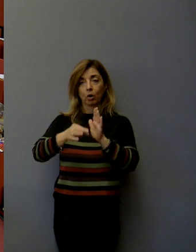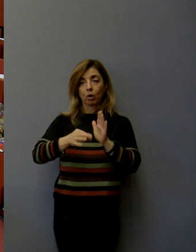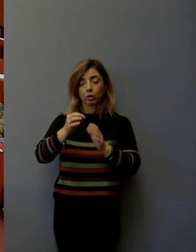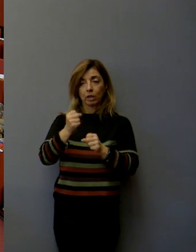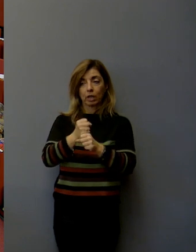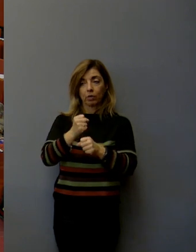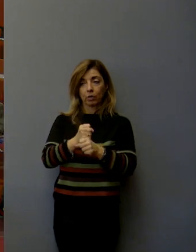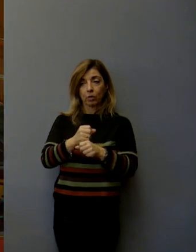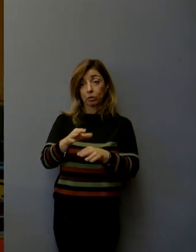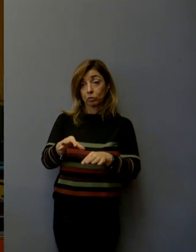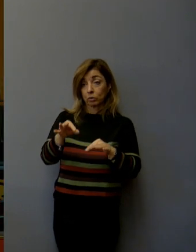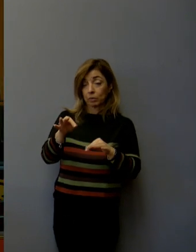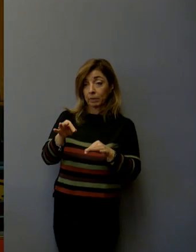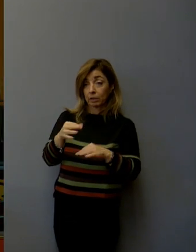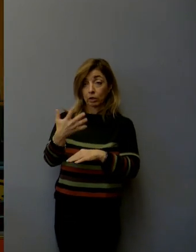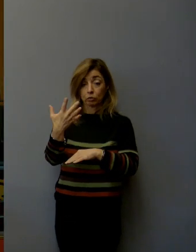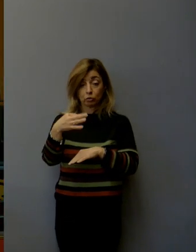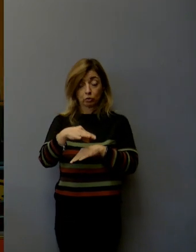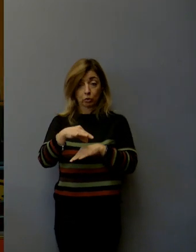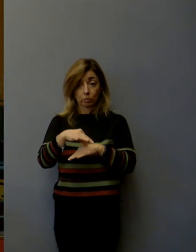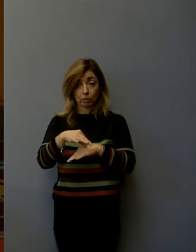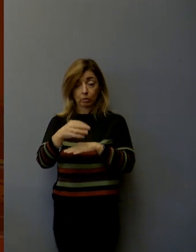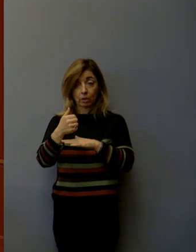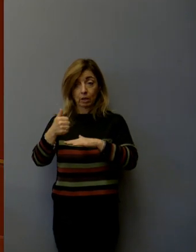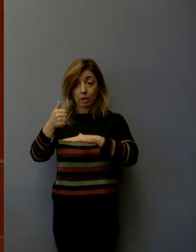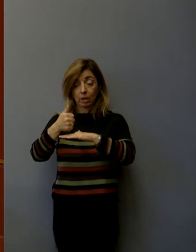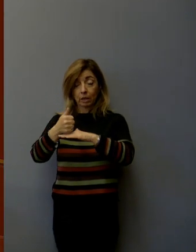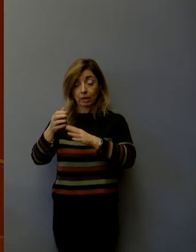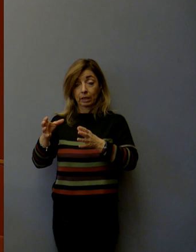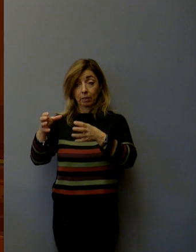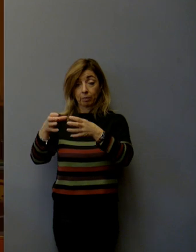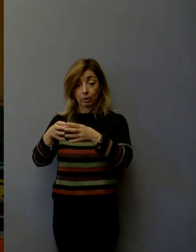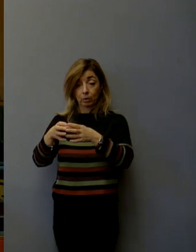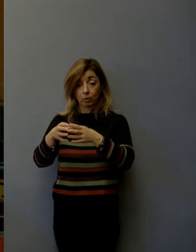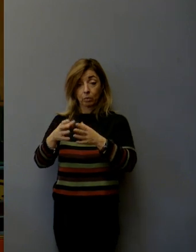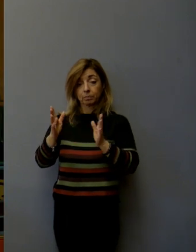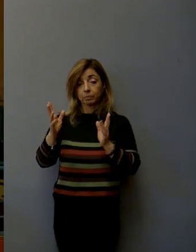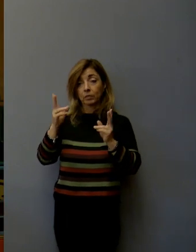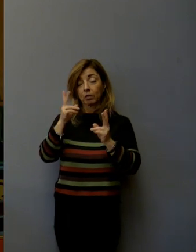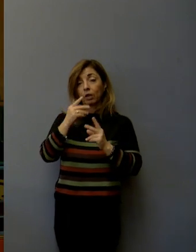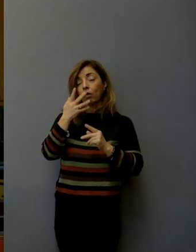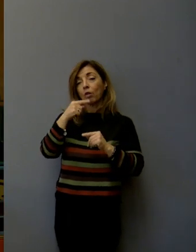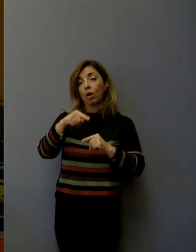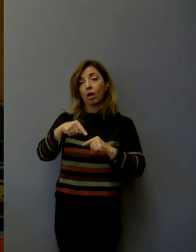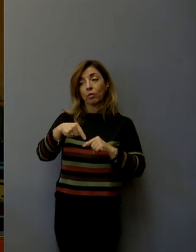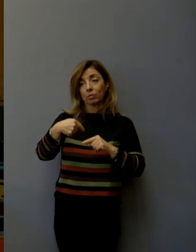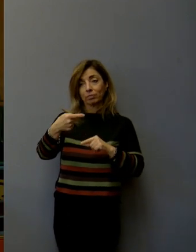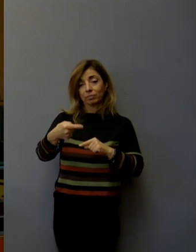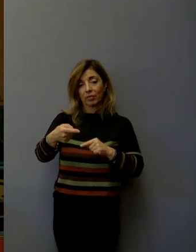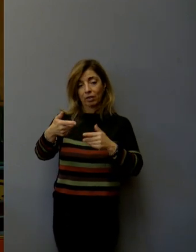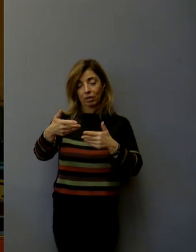spendere 5 minuti per la capigruppo ma avevo avevo intenzione al termine comunque